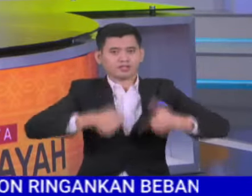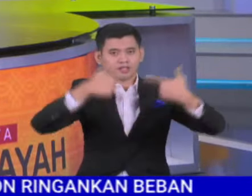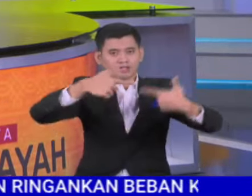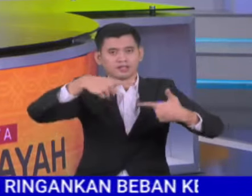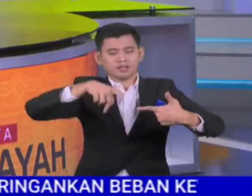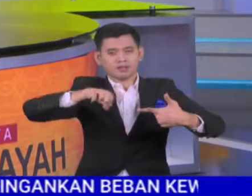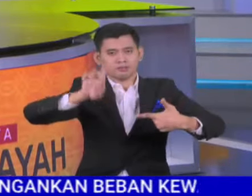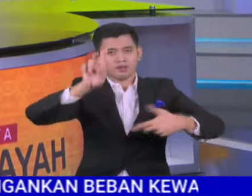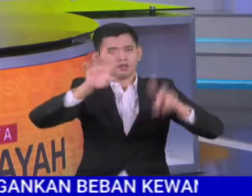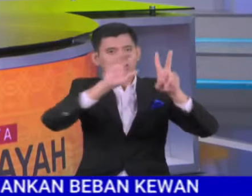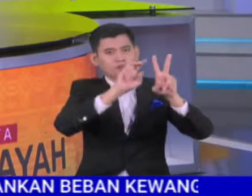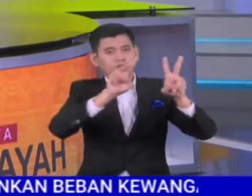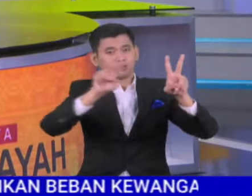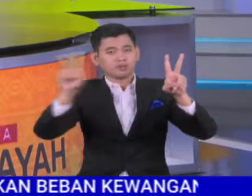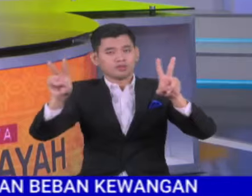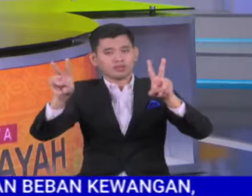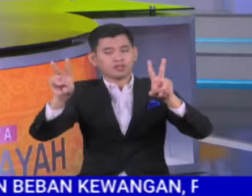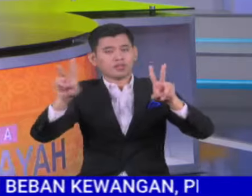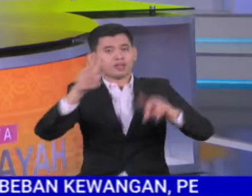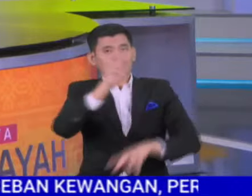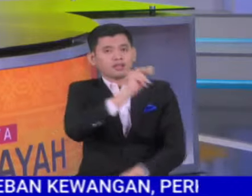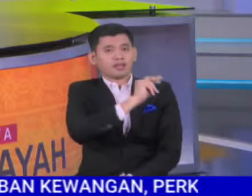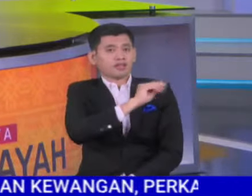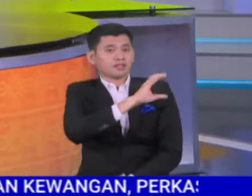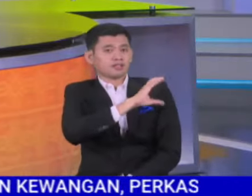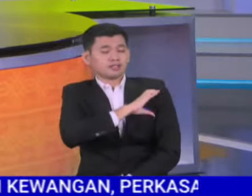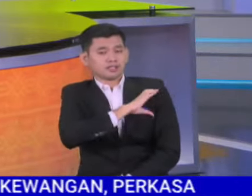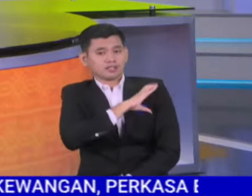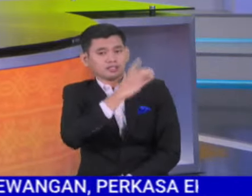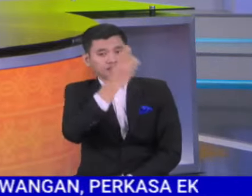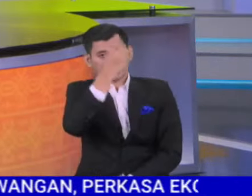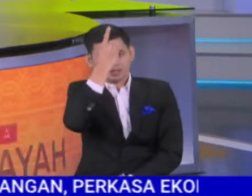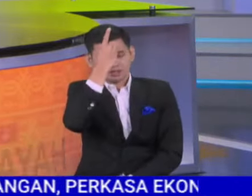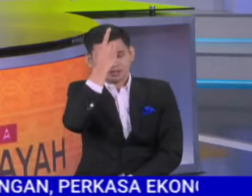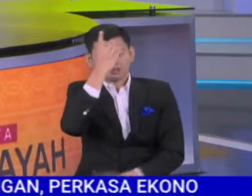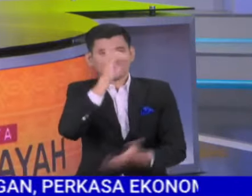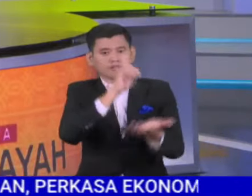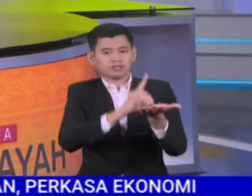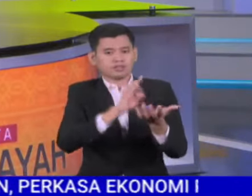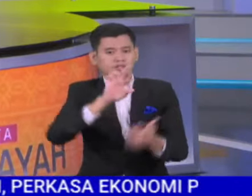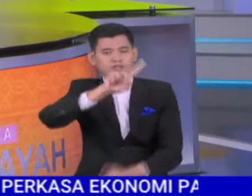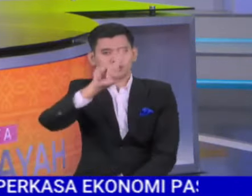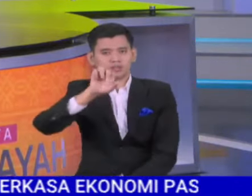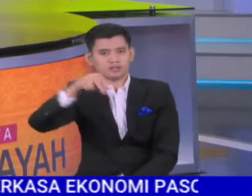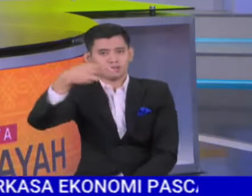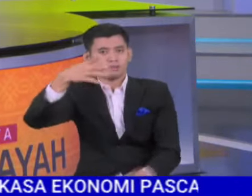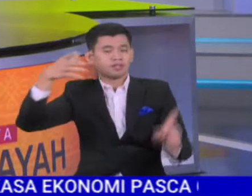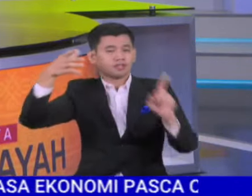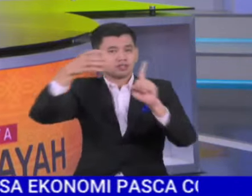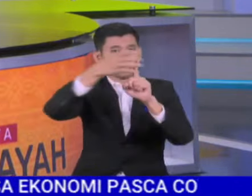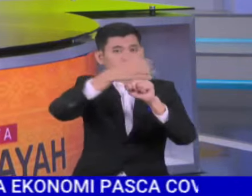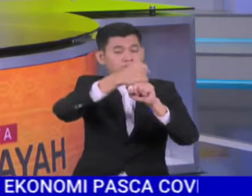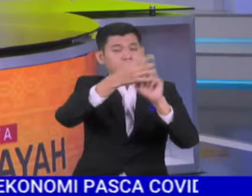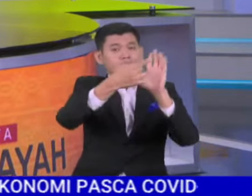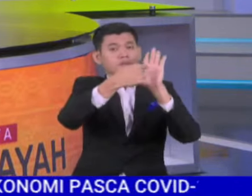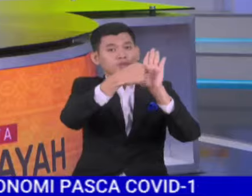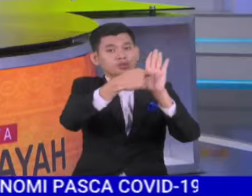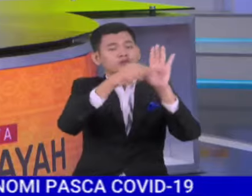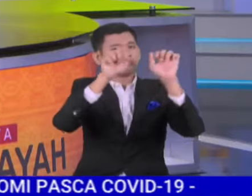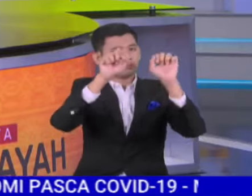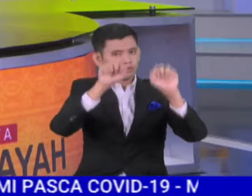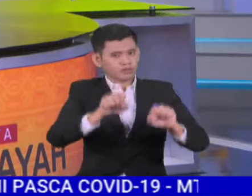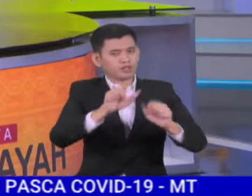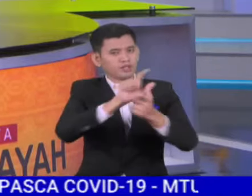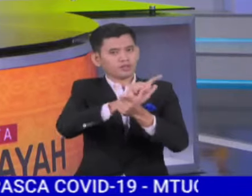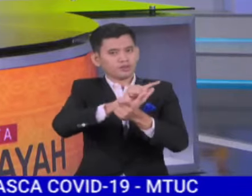Premier 2022. Menurut Naib Chancellornya, Dato' Dr. Rozia Mohd Janor, antara pencapaian paling membanggakan adalah layak secara